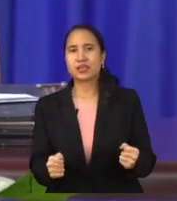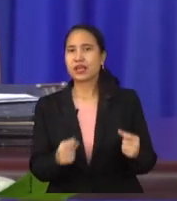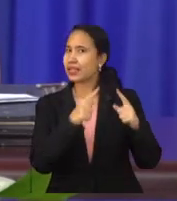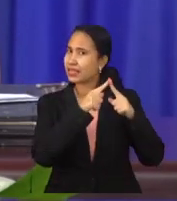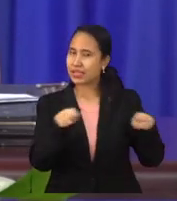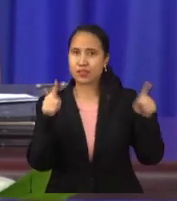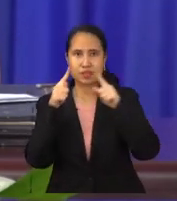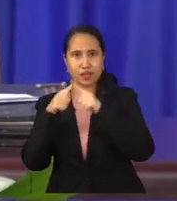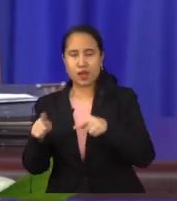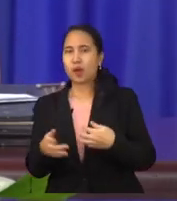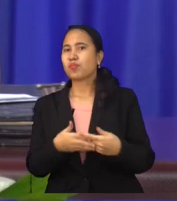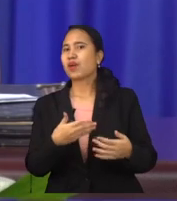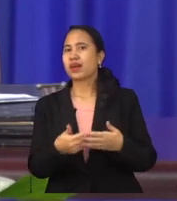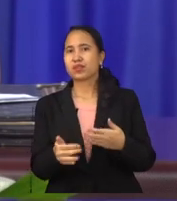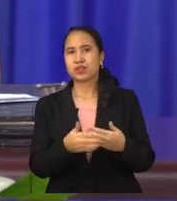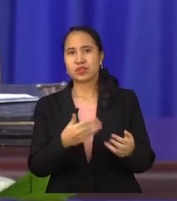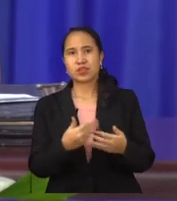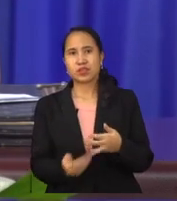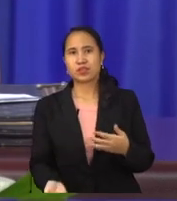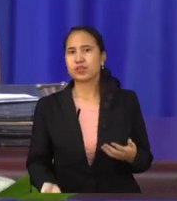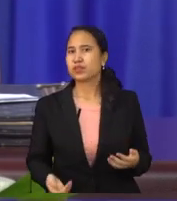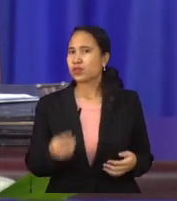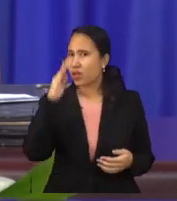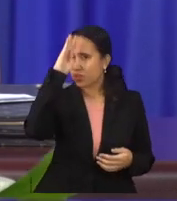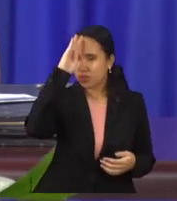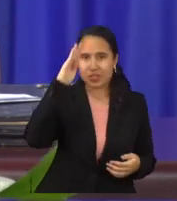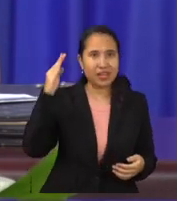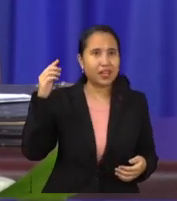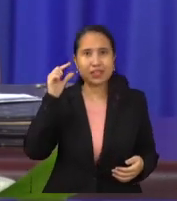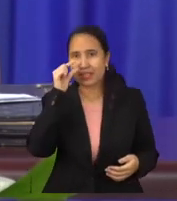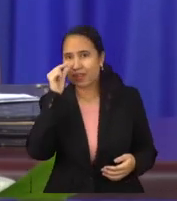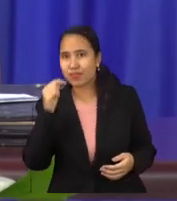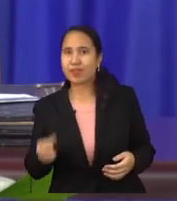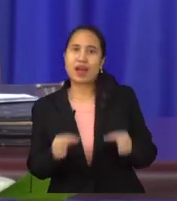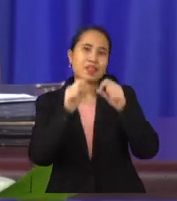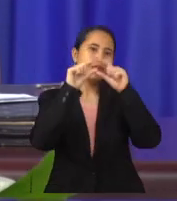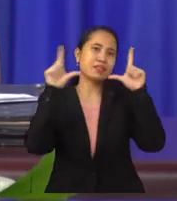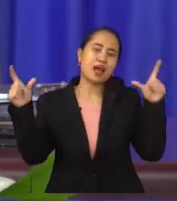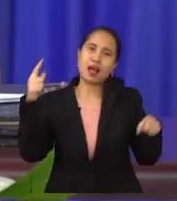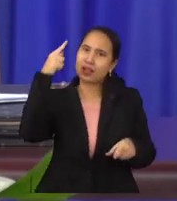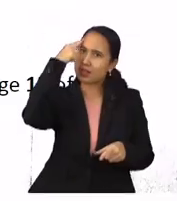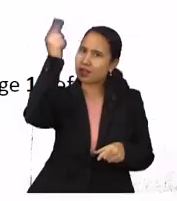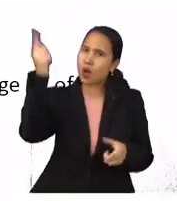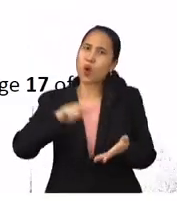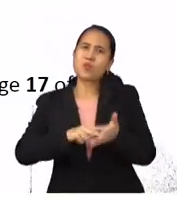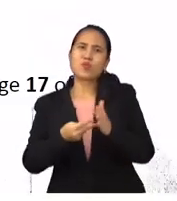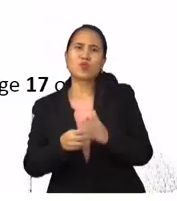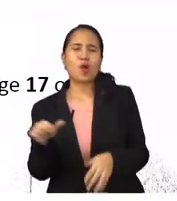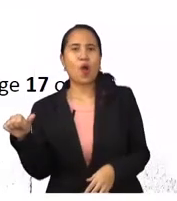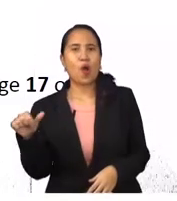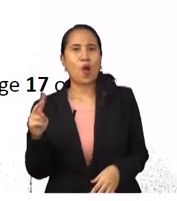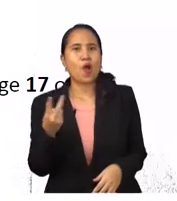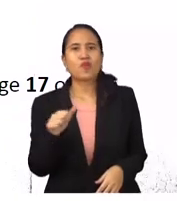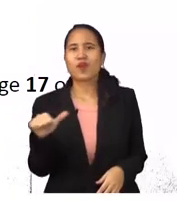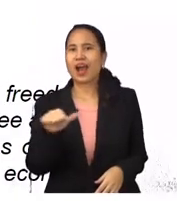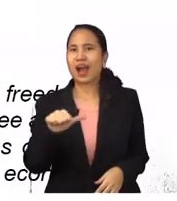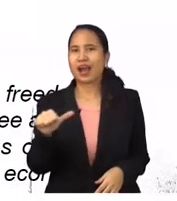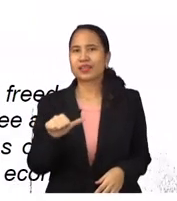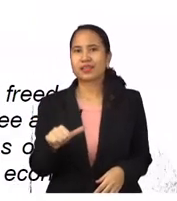welke aard ook, zonder ras, huidskleur, geslacht, taal, godsdienst, politieke of andere